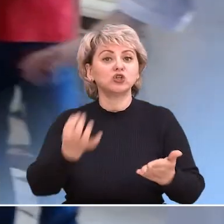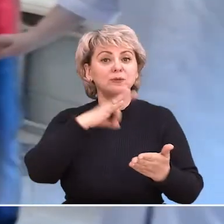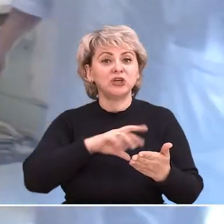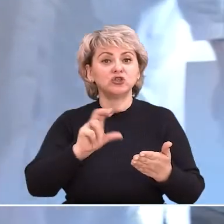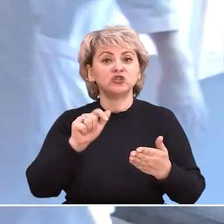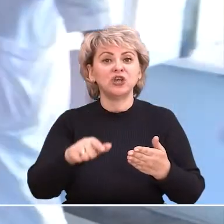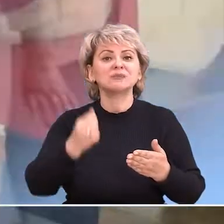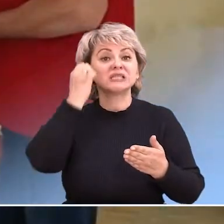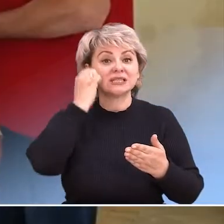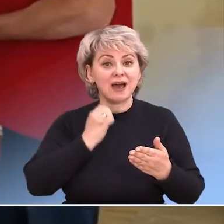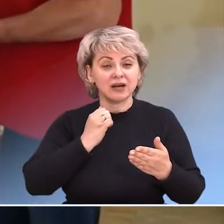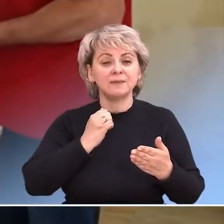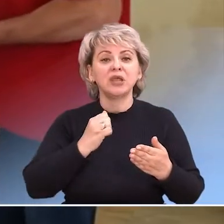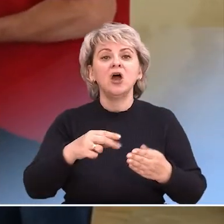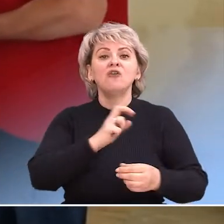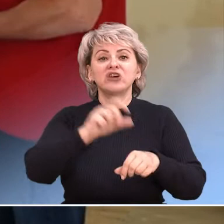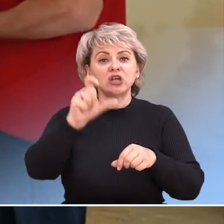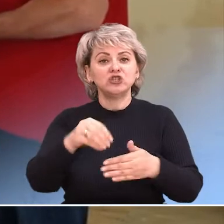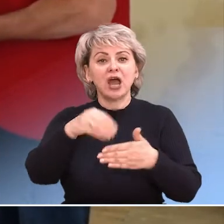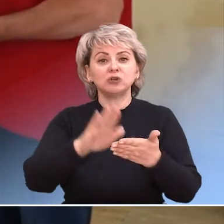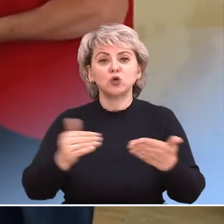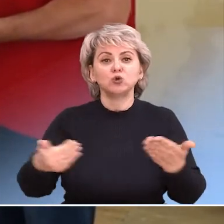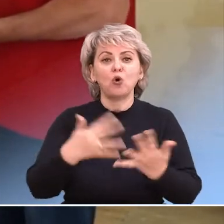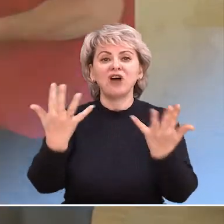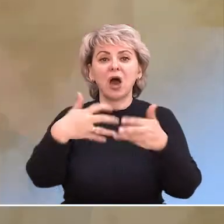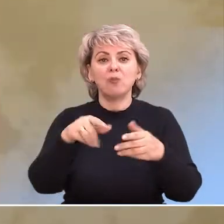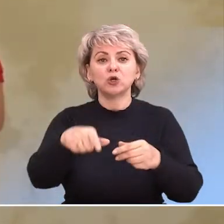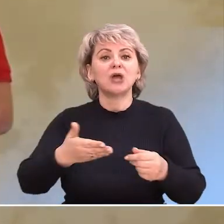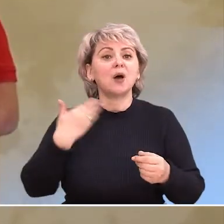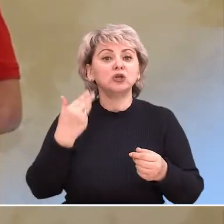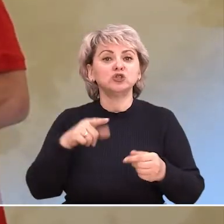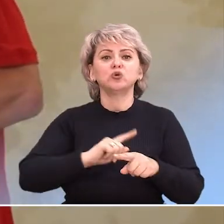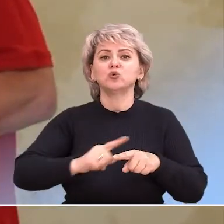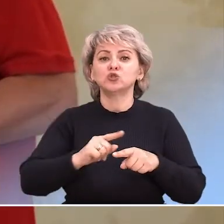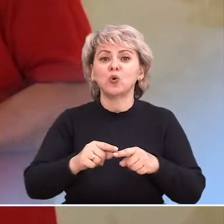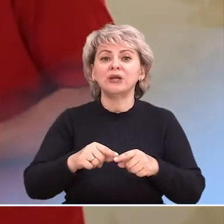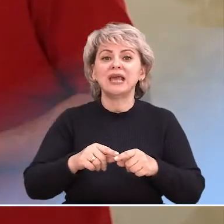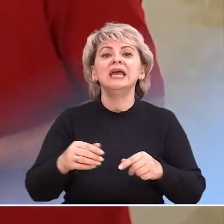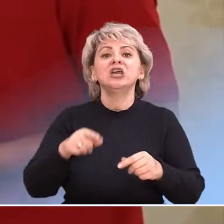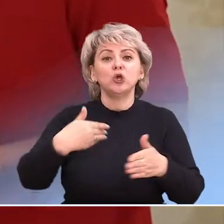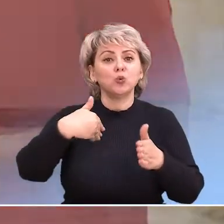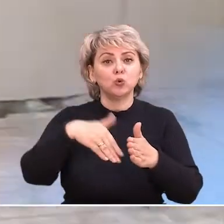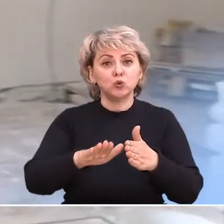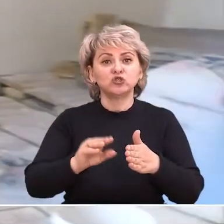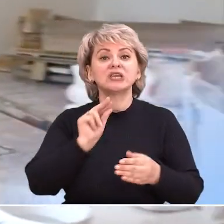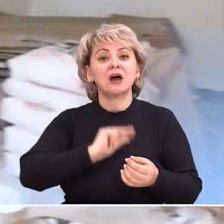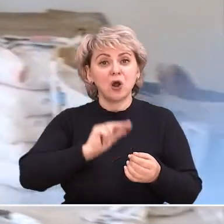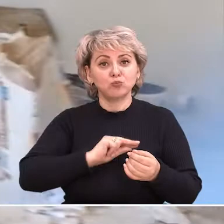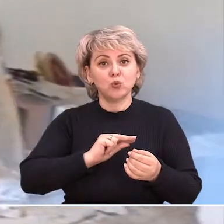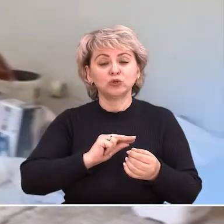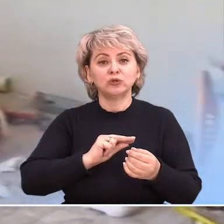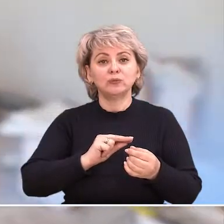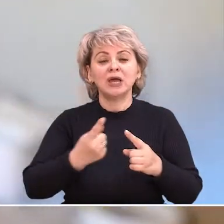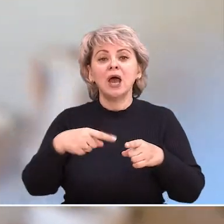куда больше преимуществ, чем отслужившая свой срок. Врачи отмечают, что новое оборудование облегчит, ускорит, а следовательно и улучшит